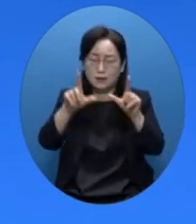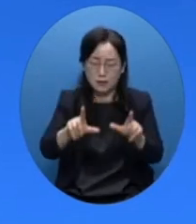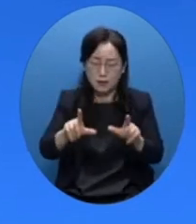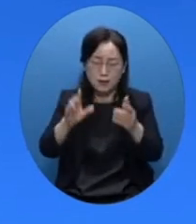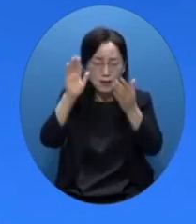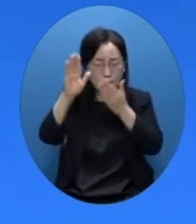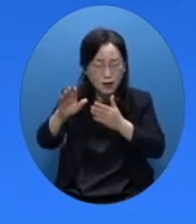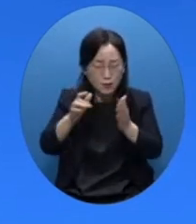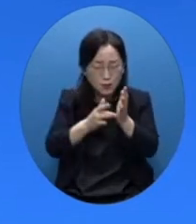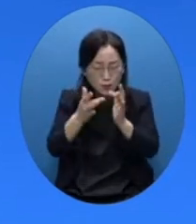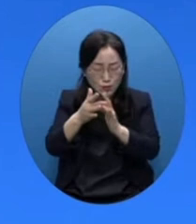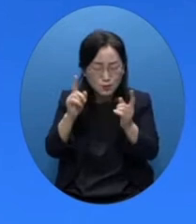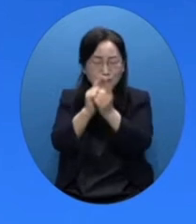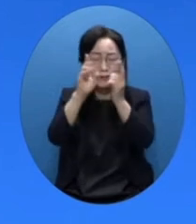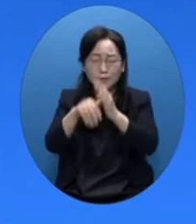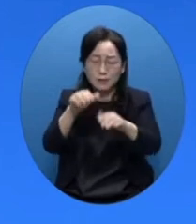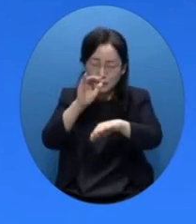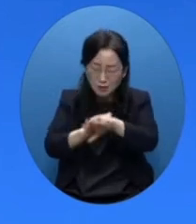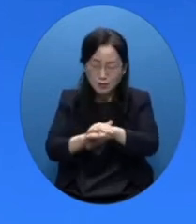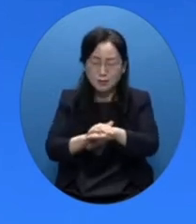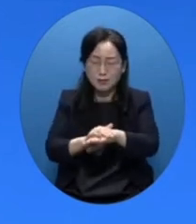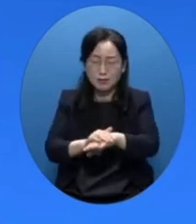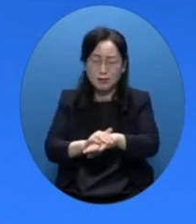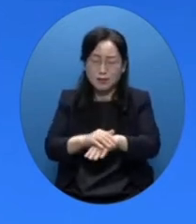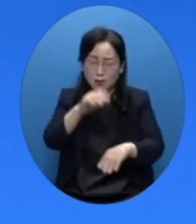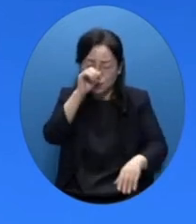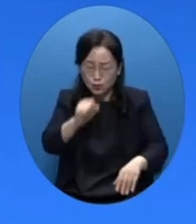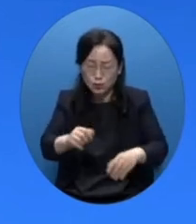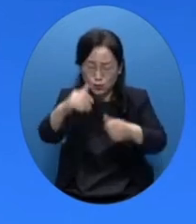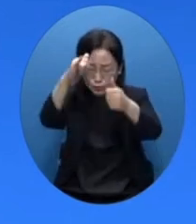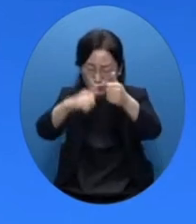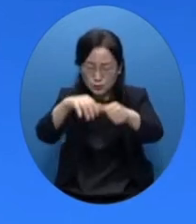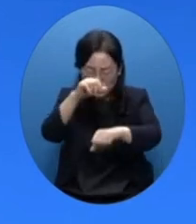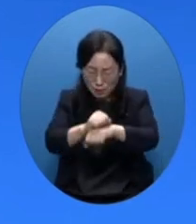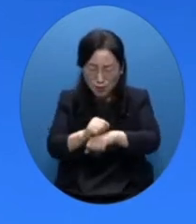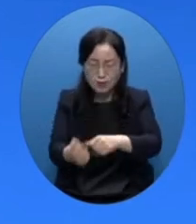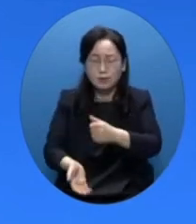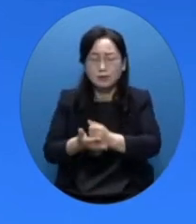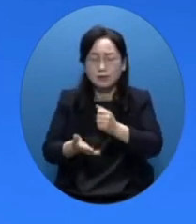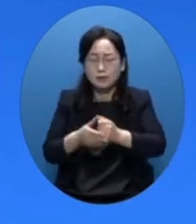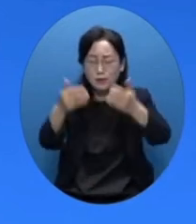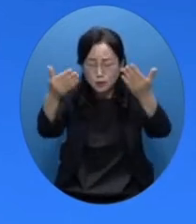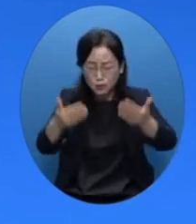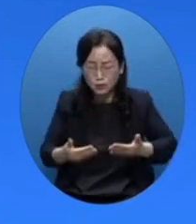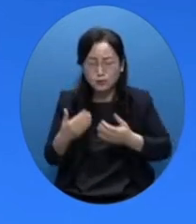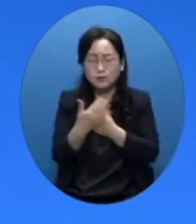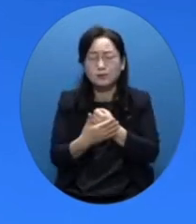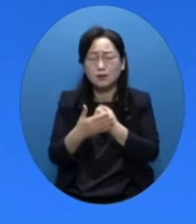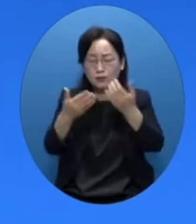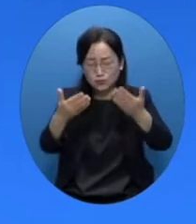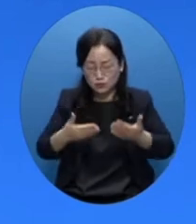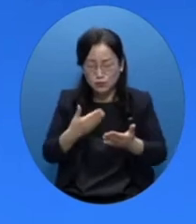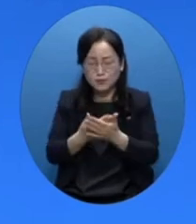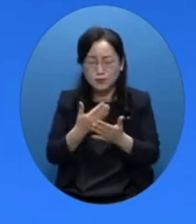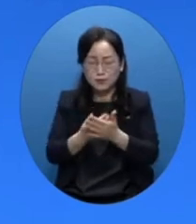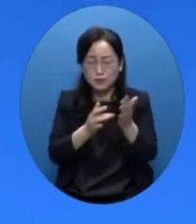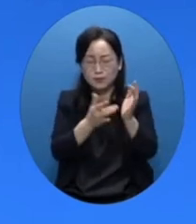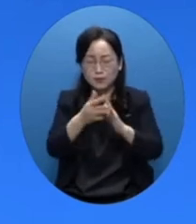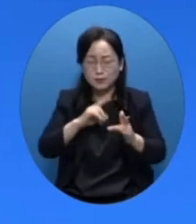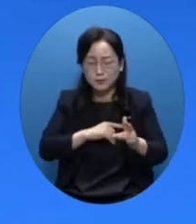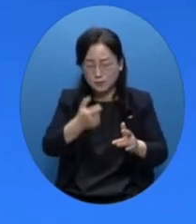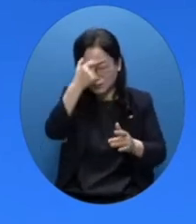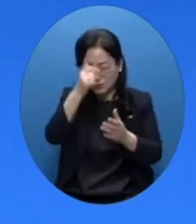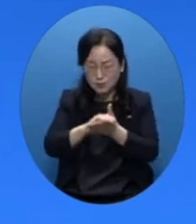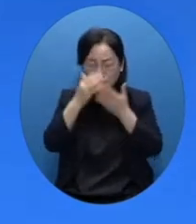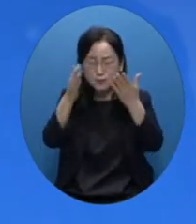때 잘 하였도다 착하고 충성된 종아 친자 많은 저희 모두 다 되도록 내려 주옵소서 예수님의 이름으로